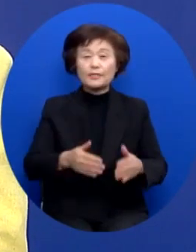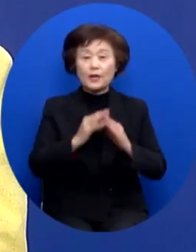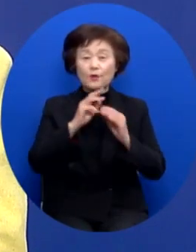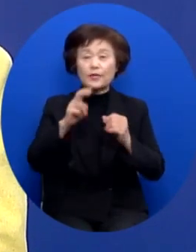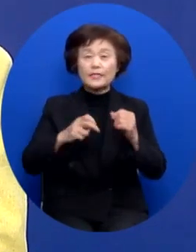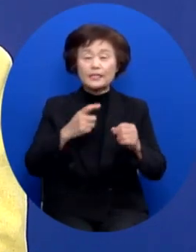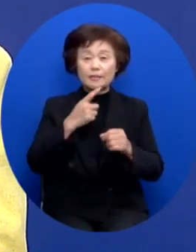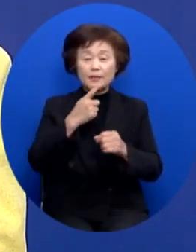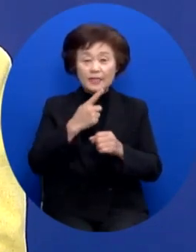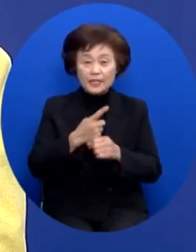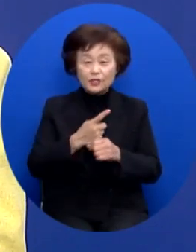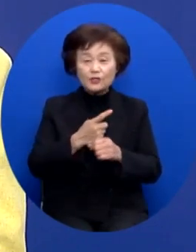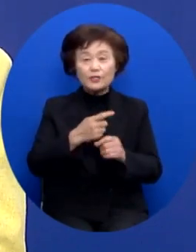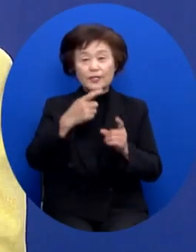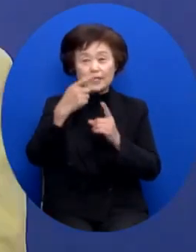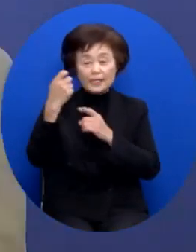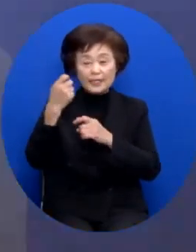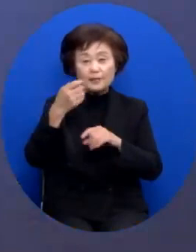27일에